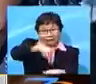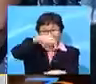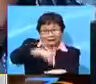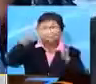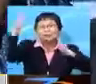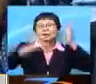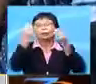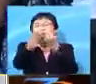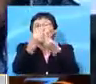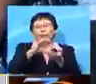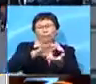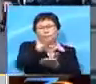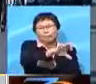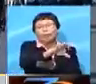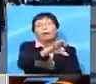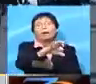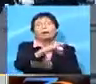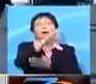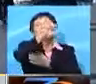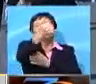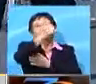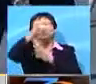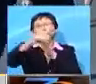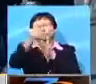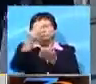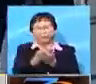pelaburan sebanyak 10 juta ringgit.